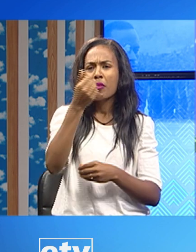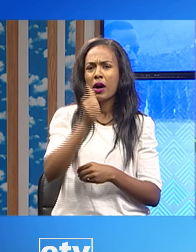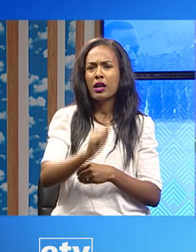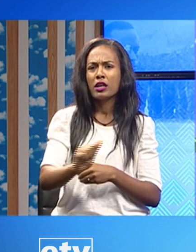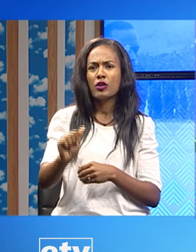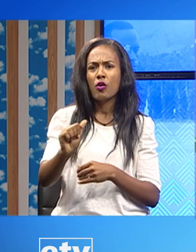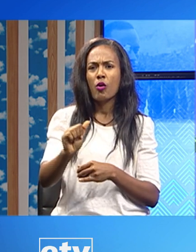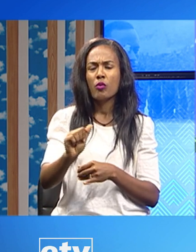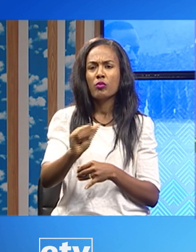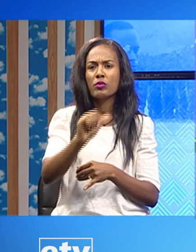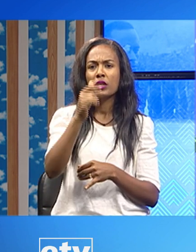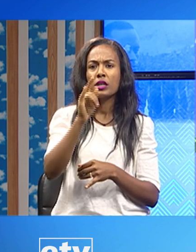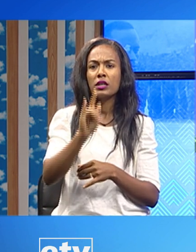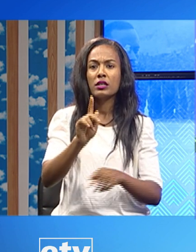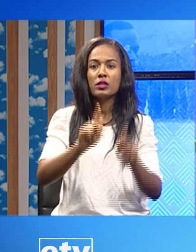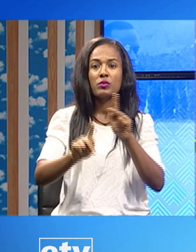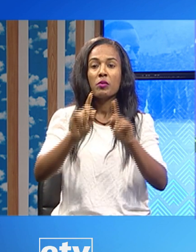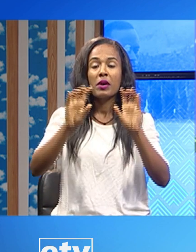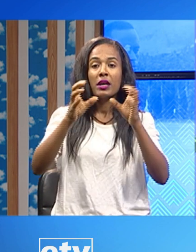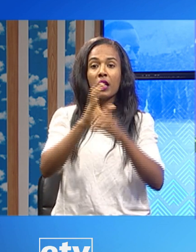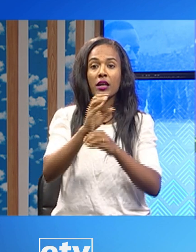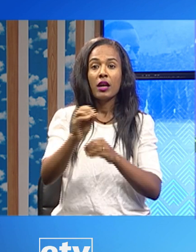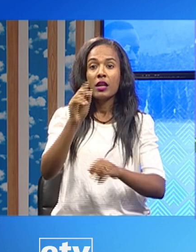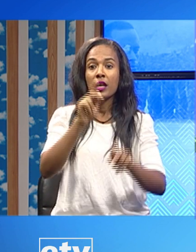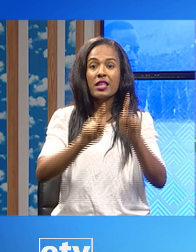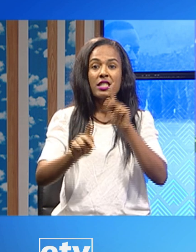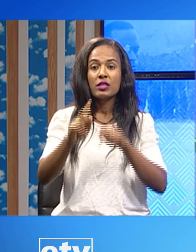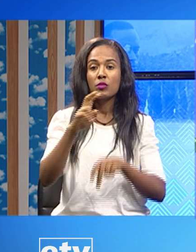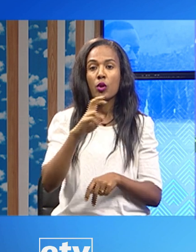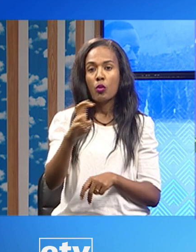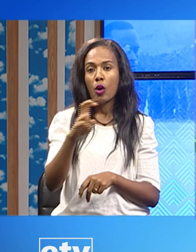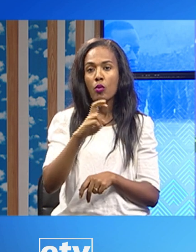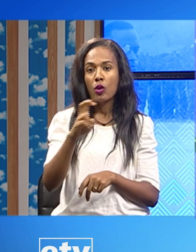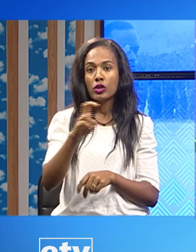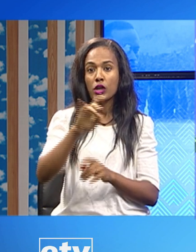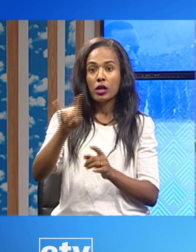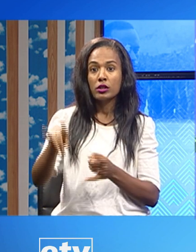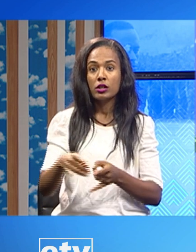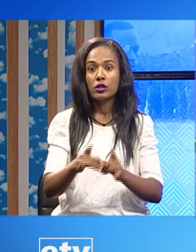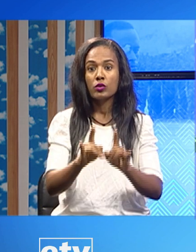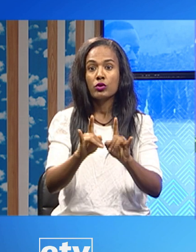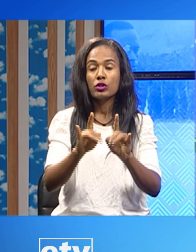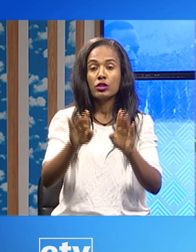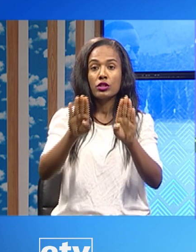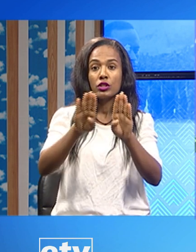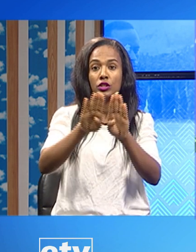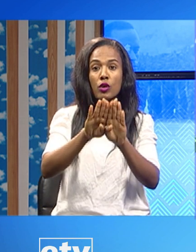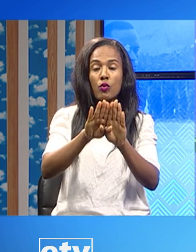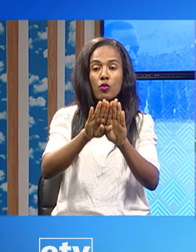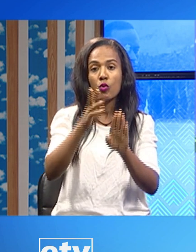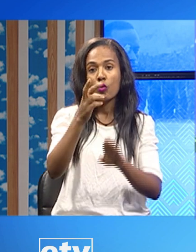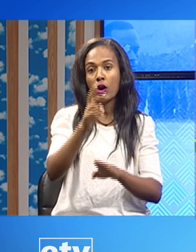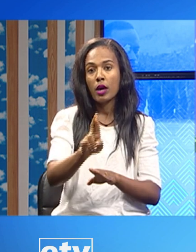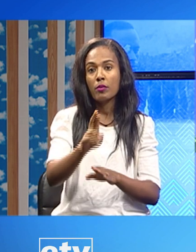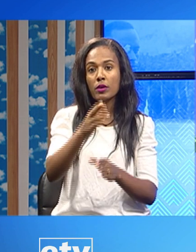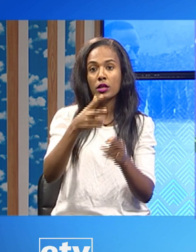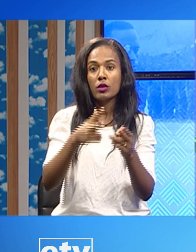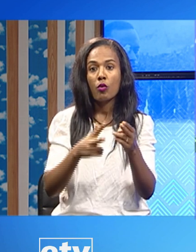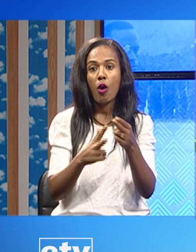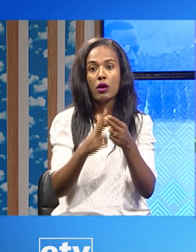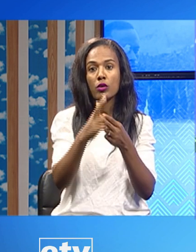ማንኛውም የህዝብ የመገናኛና የህዝብ መጓጓዣ ዘዴዎች እንዲዘጉ ወይም